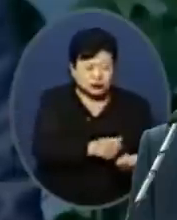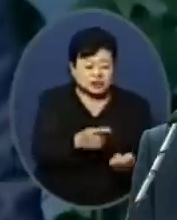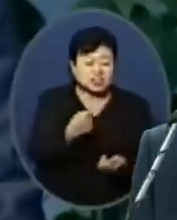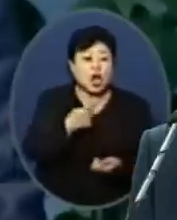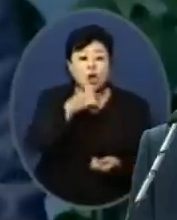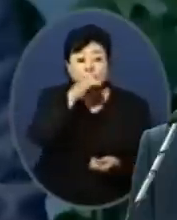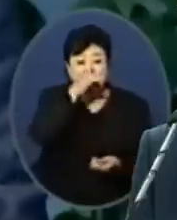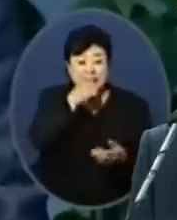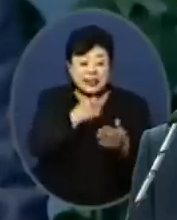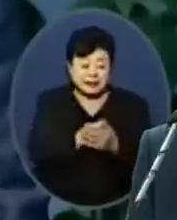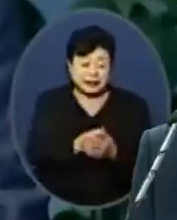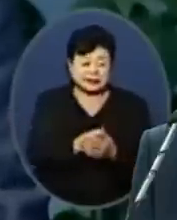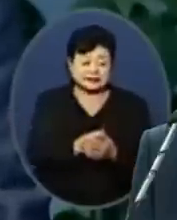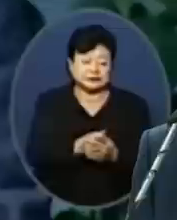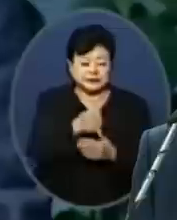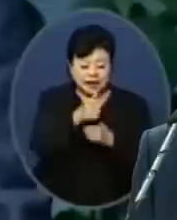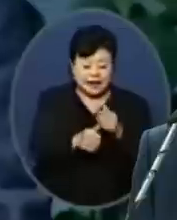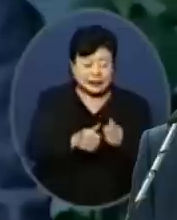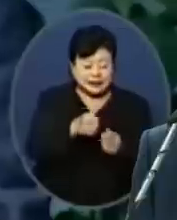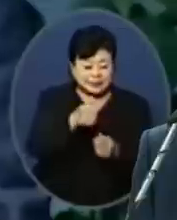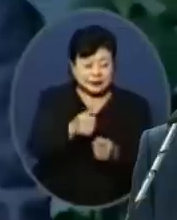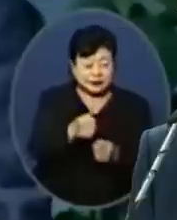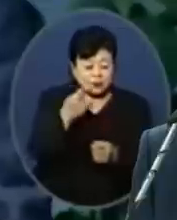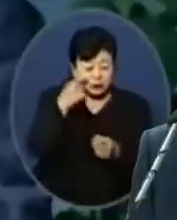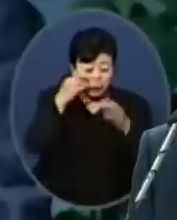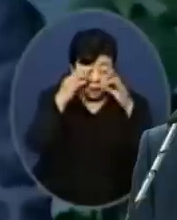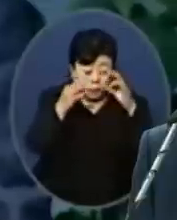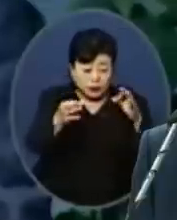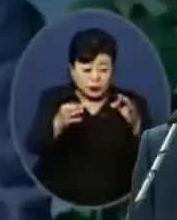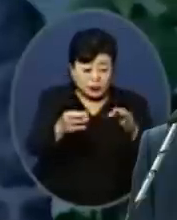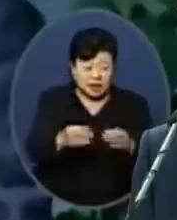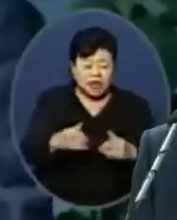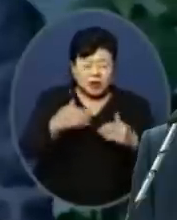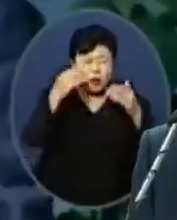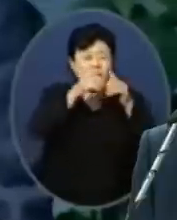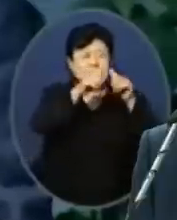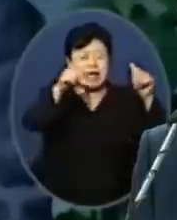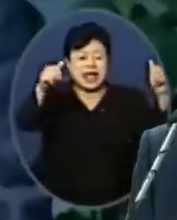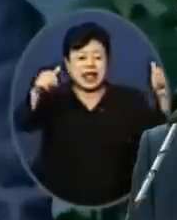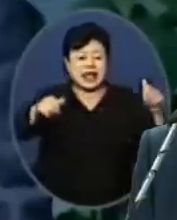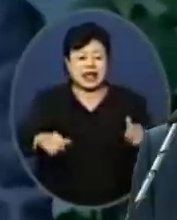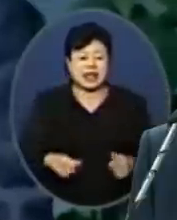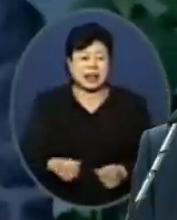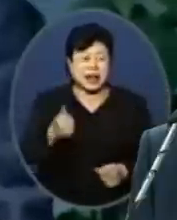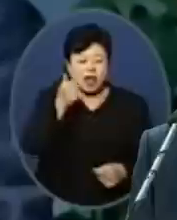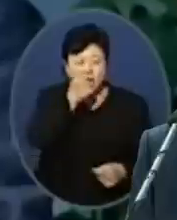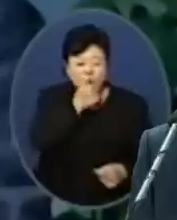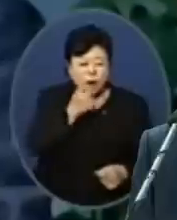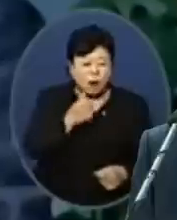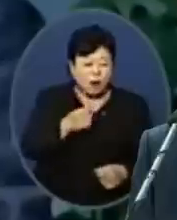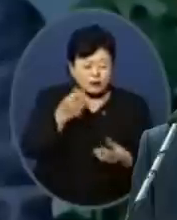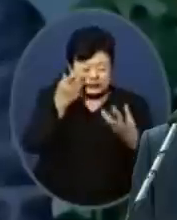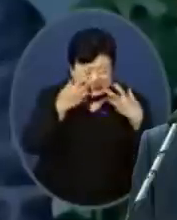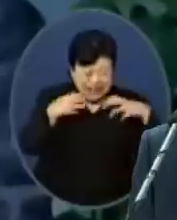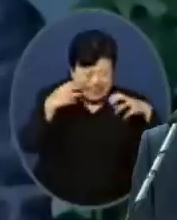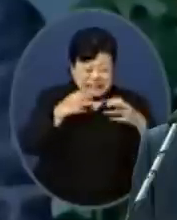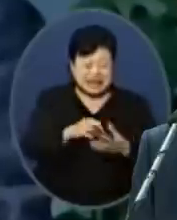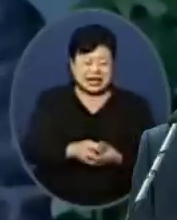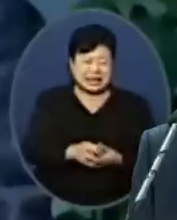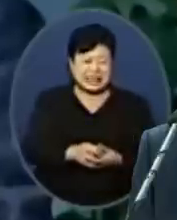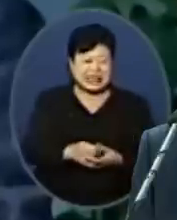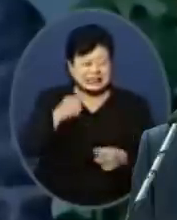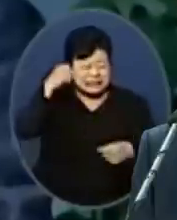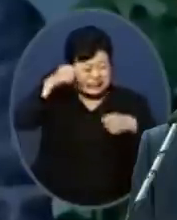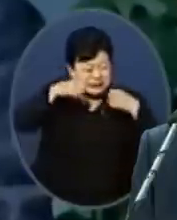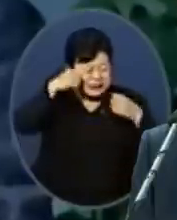있습니다. 그러므로 하나님의 눈으로 보니까 저 골리앗도 곰과 사자와 그